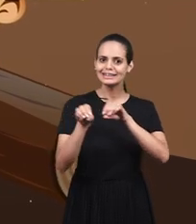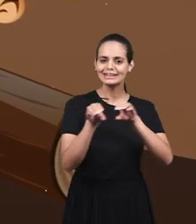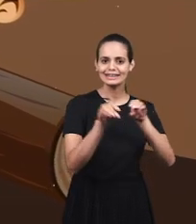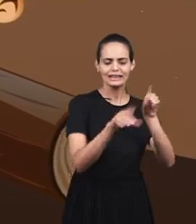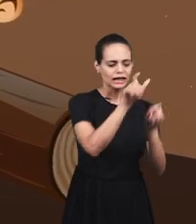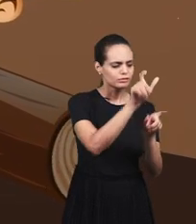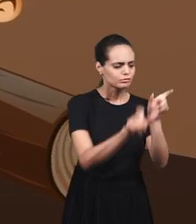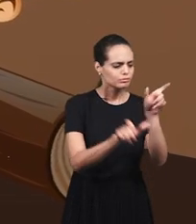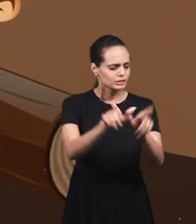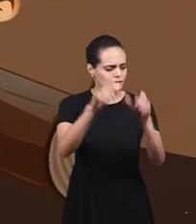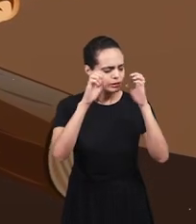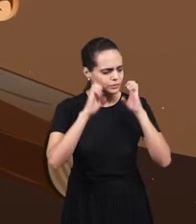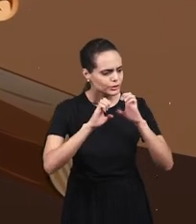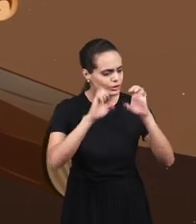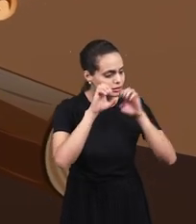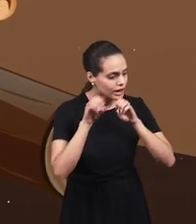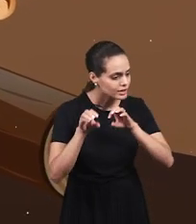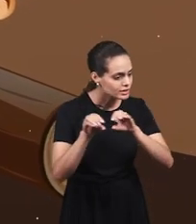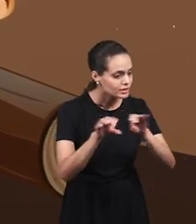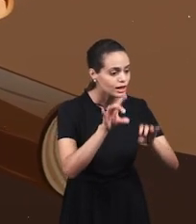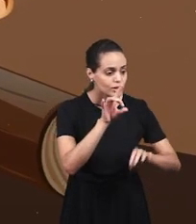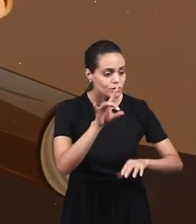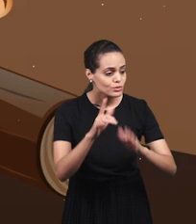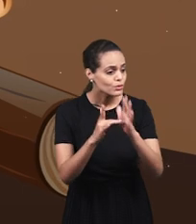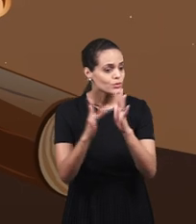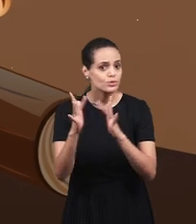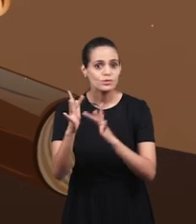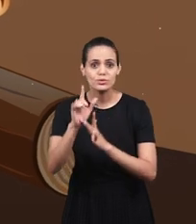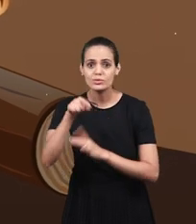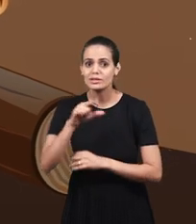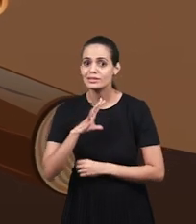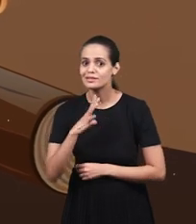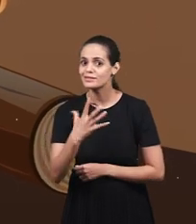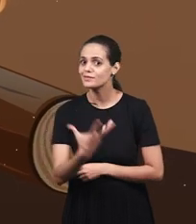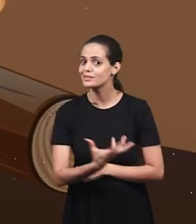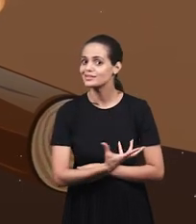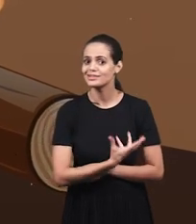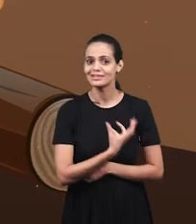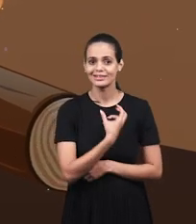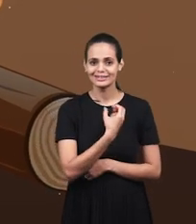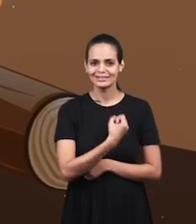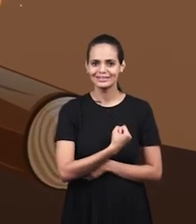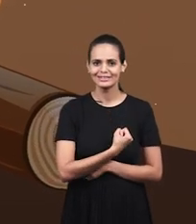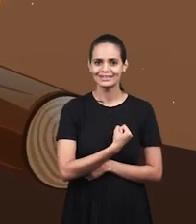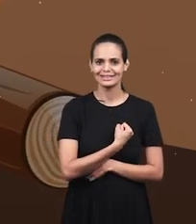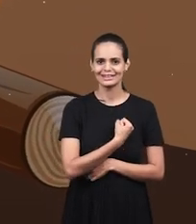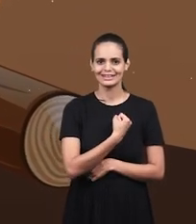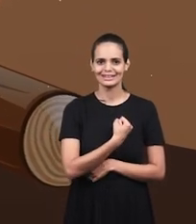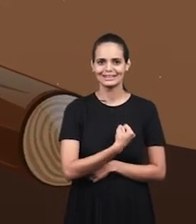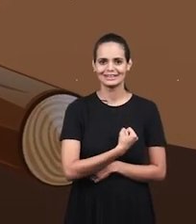as pessoas que só Jesus é a salvação.